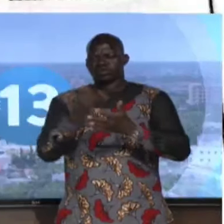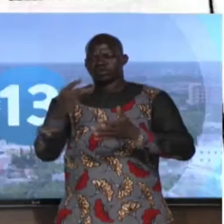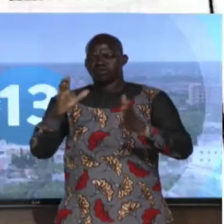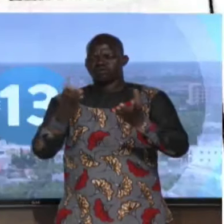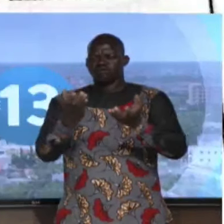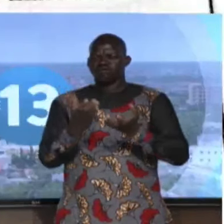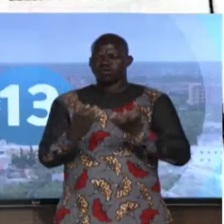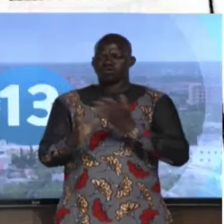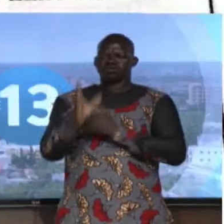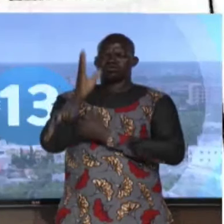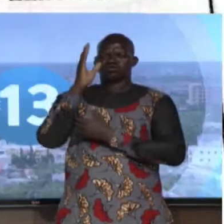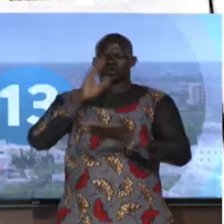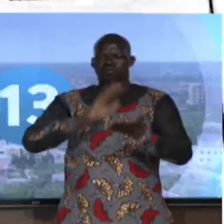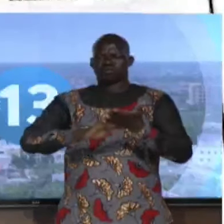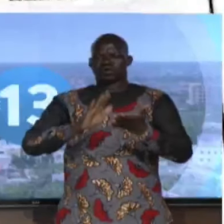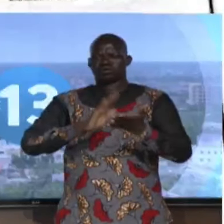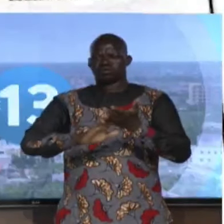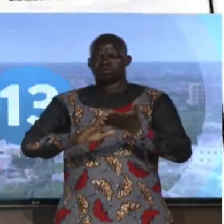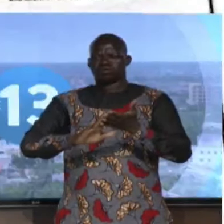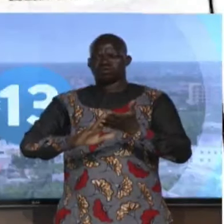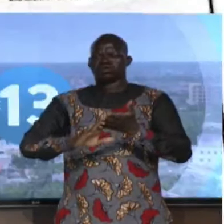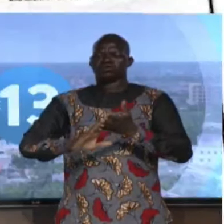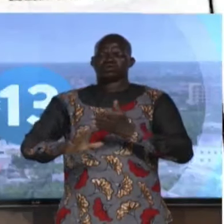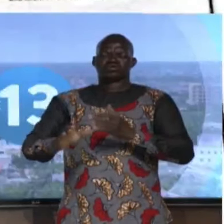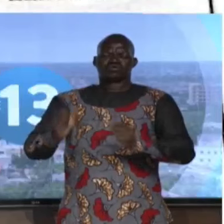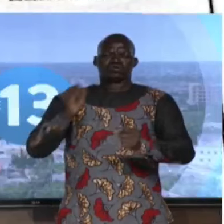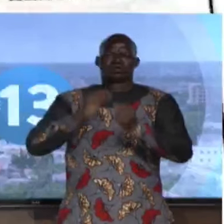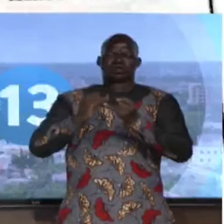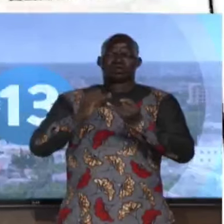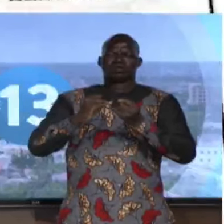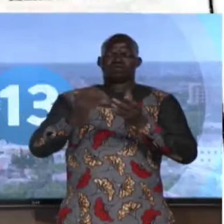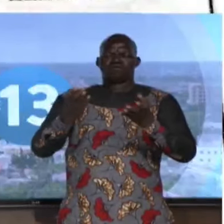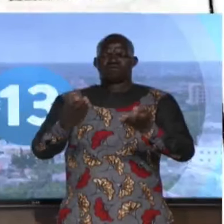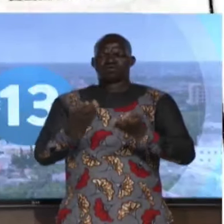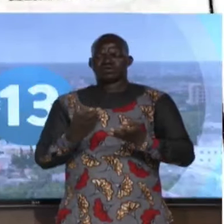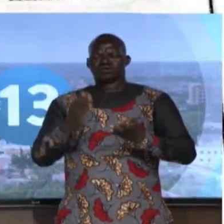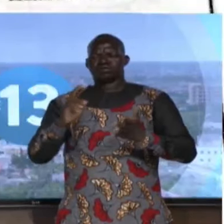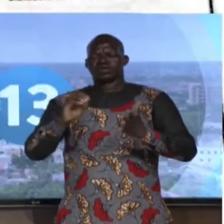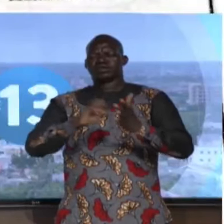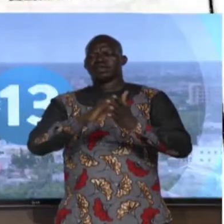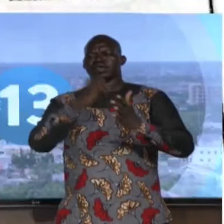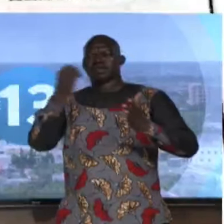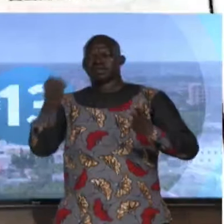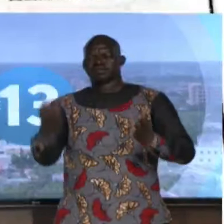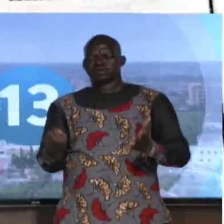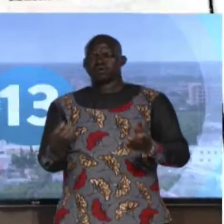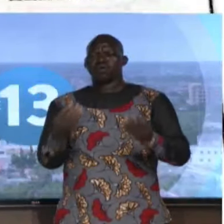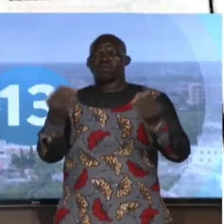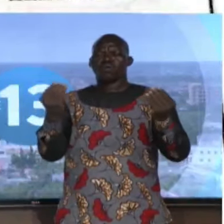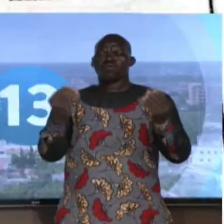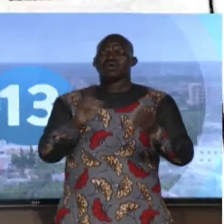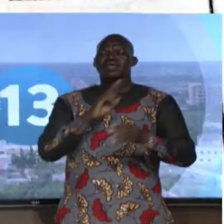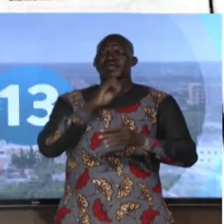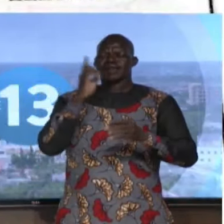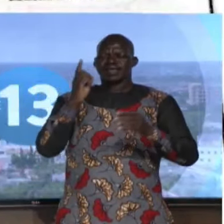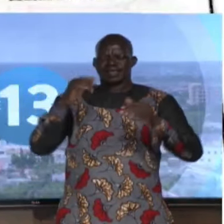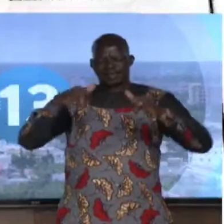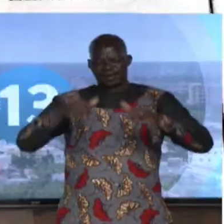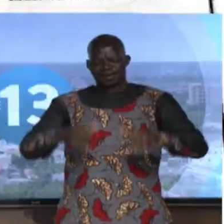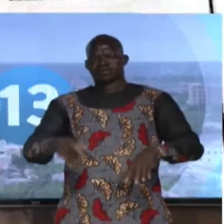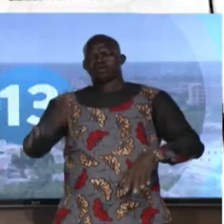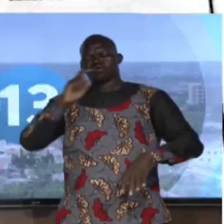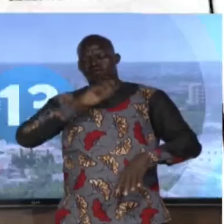Dieu les pardonne son ultime sacerdoce aura été un échec mais de là où il est il demeure convaincu que